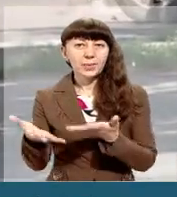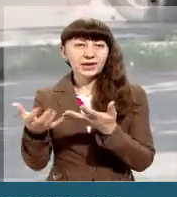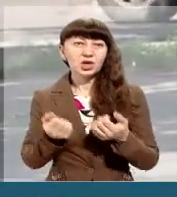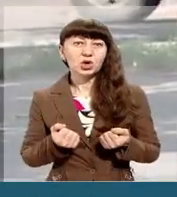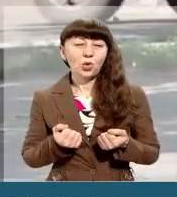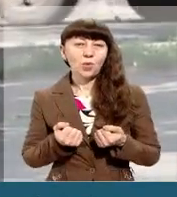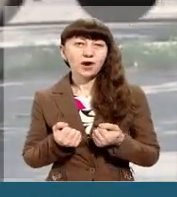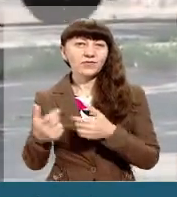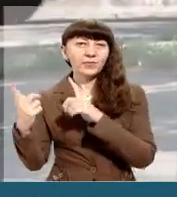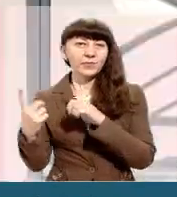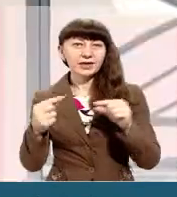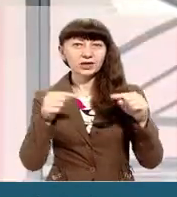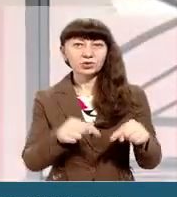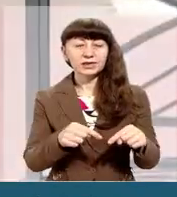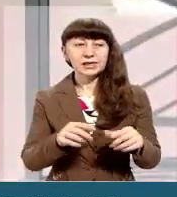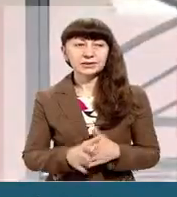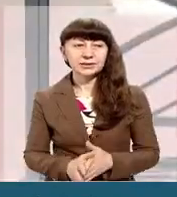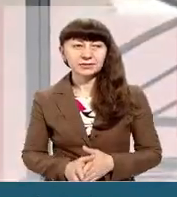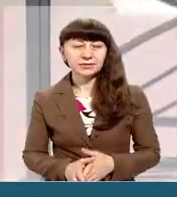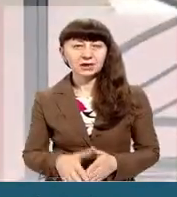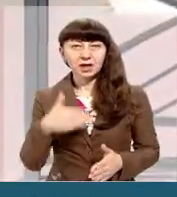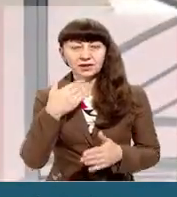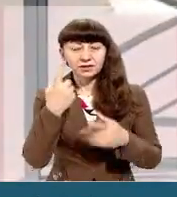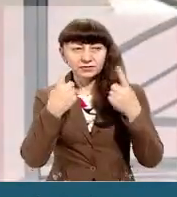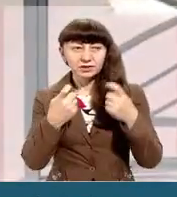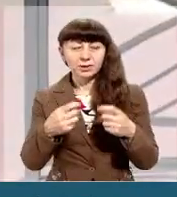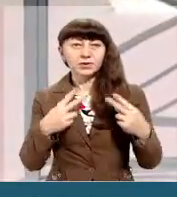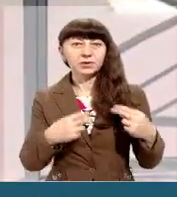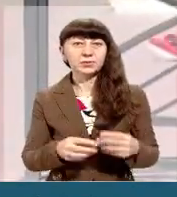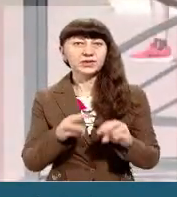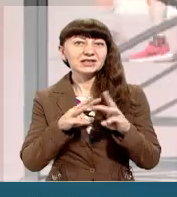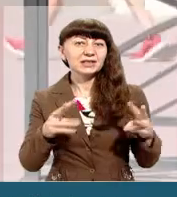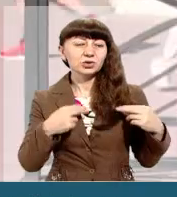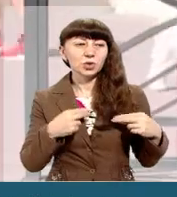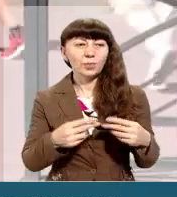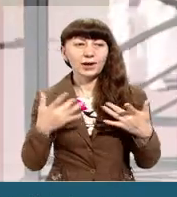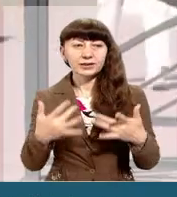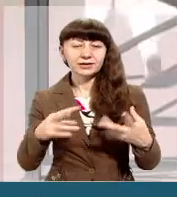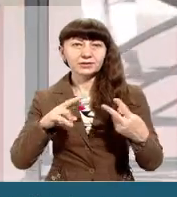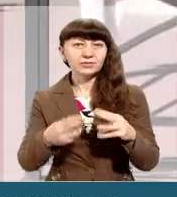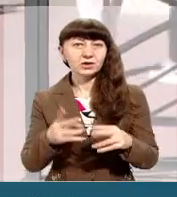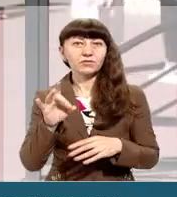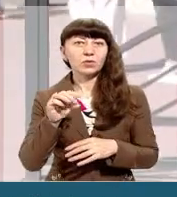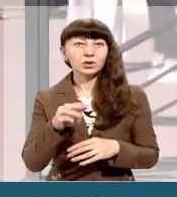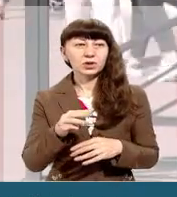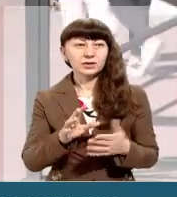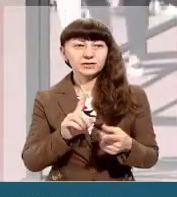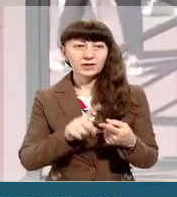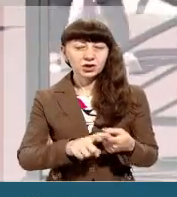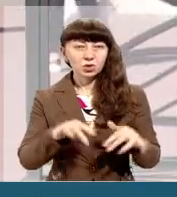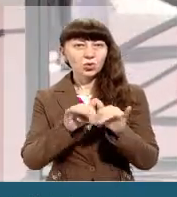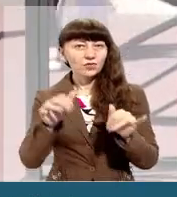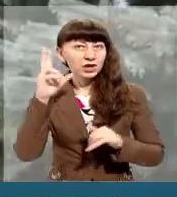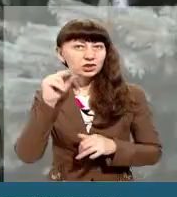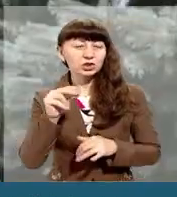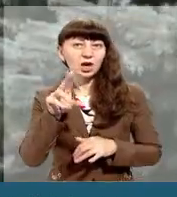такое же количество в рамках общеустановленной квоты, говорится в сообщении Минтруда. Потребность в изменении региональной квоты обусловлена увеличением